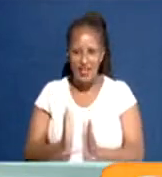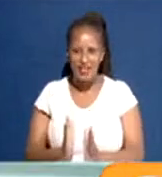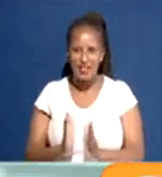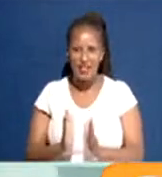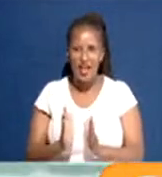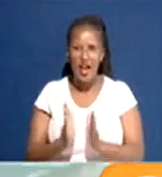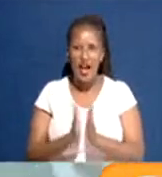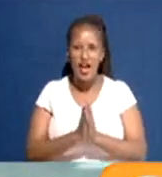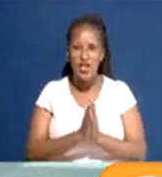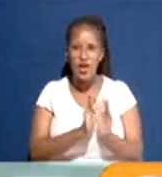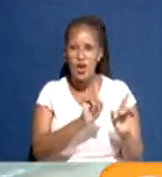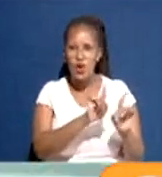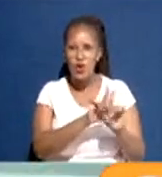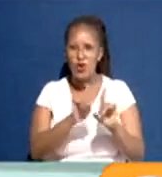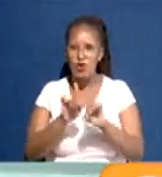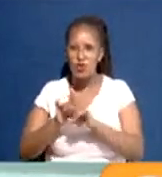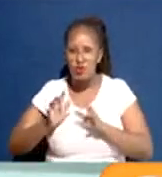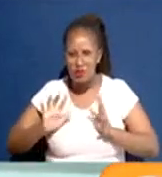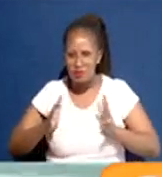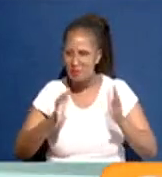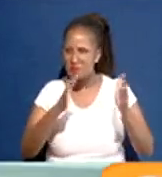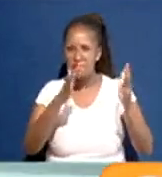na vile vile kuwapongeza